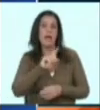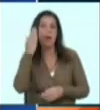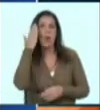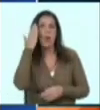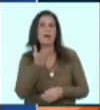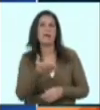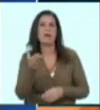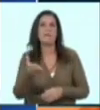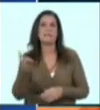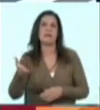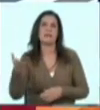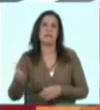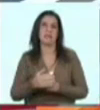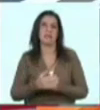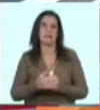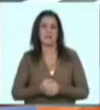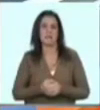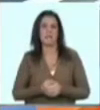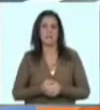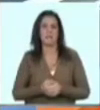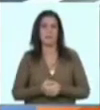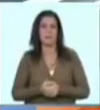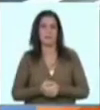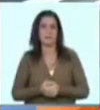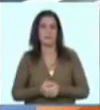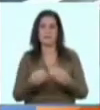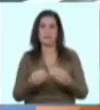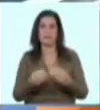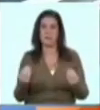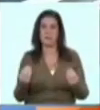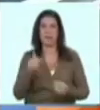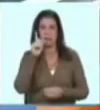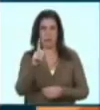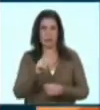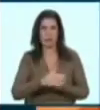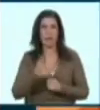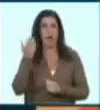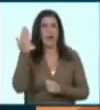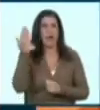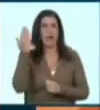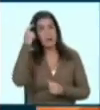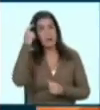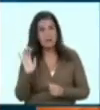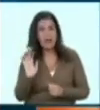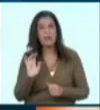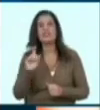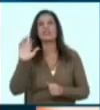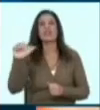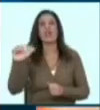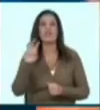משפט ואני חוזר למיקי. לגבי אבי מעוז, סתם שתדעו, הייתה מחשבה שאבי מעוז עם הדעות שלו